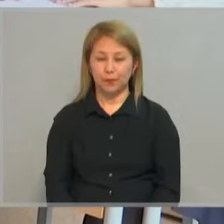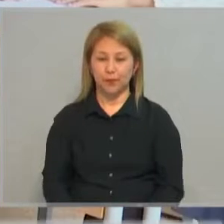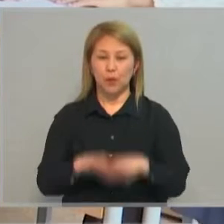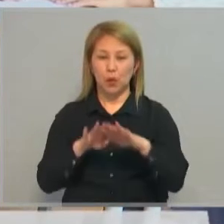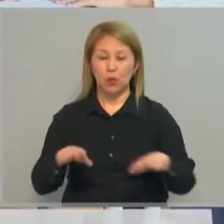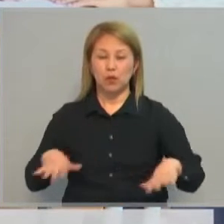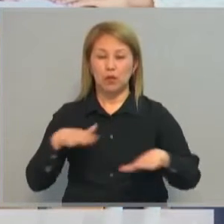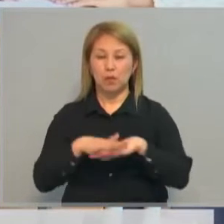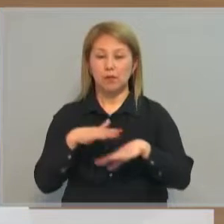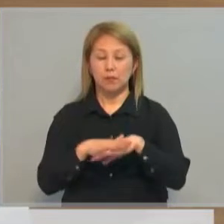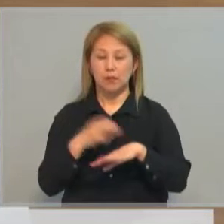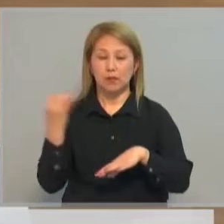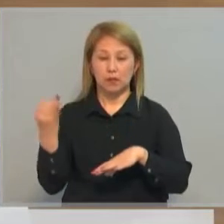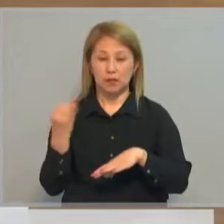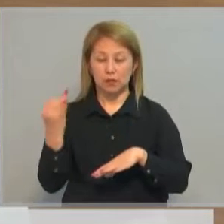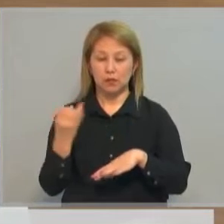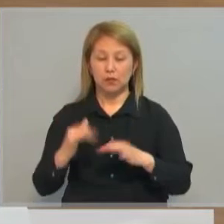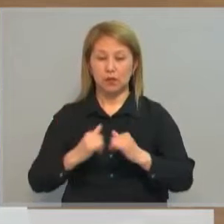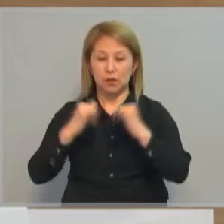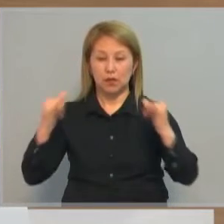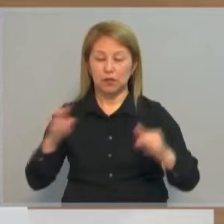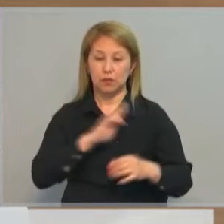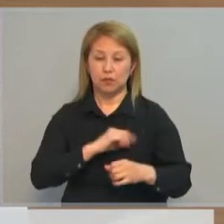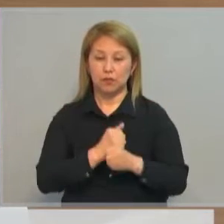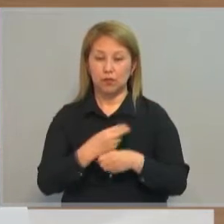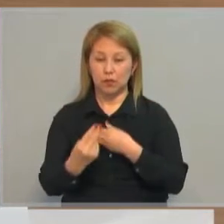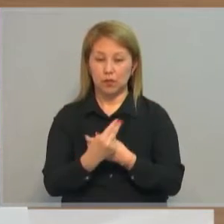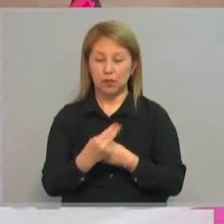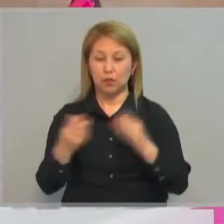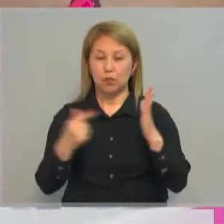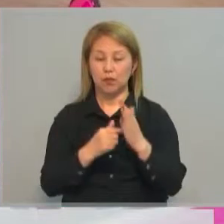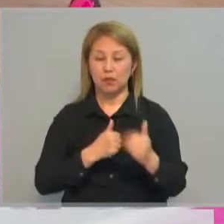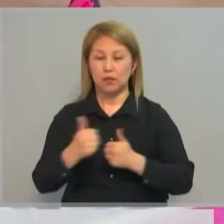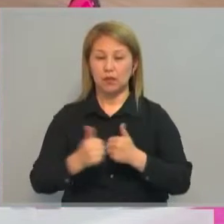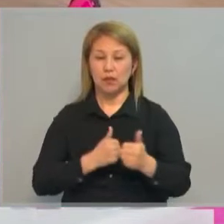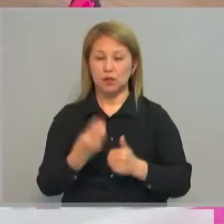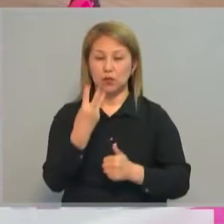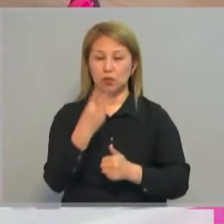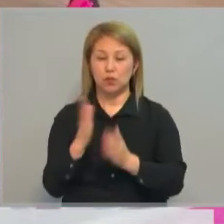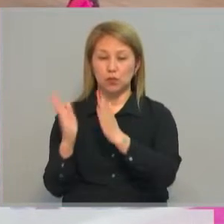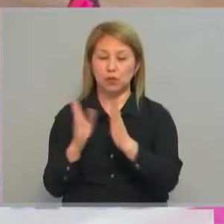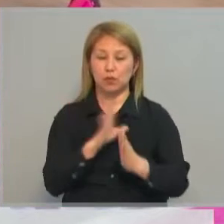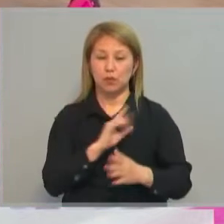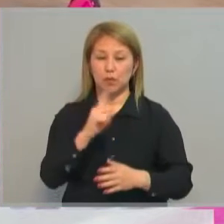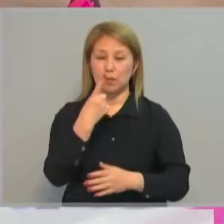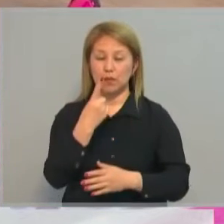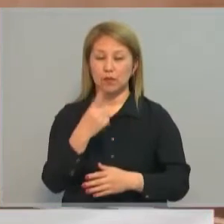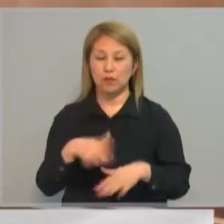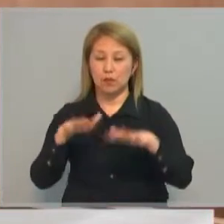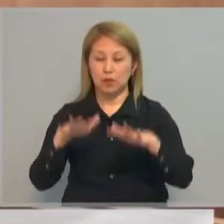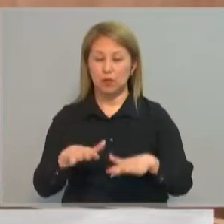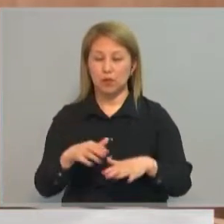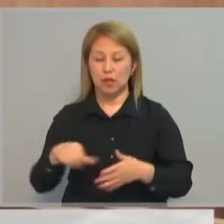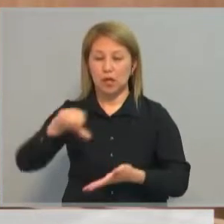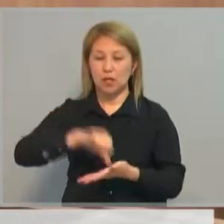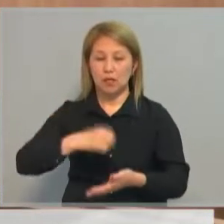Оқушылардың математикаға деген қызығушылығын арттыру, шығармашылық жұмысқа бағыттау мақсатында өткен жарыс 3 кезеңнен тұрды. Бірінші айналымда жарысқа